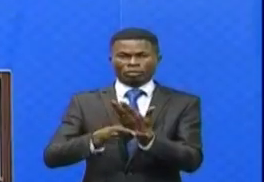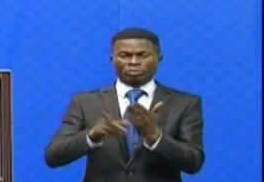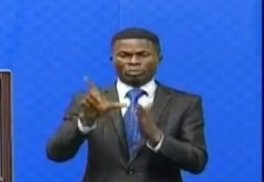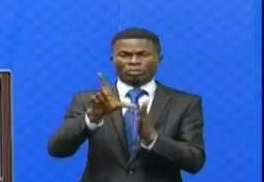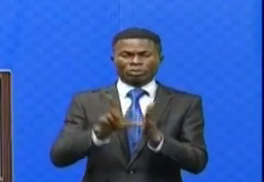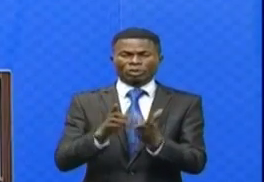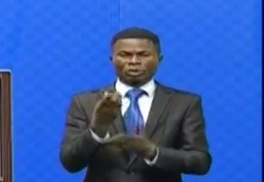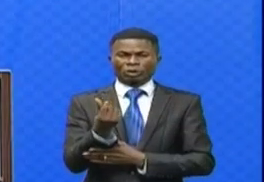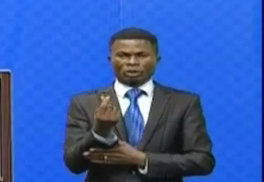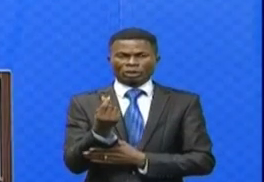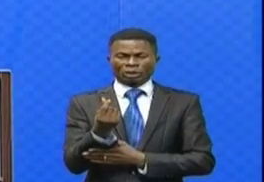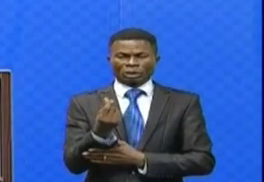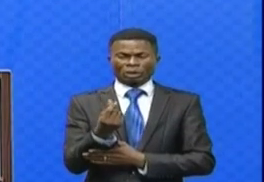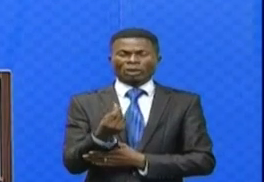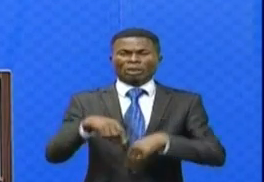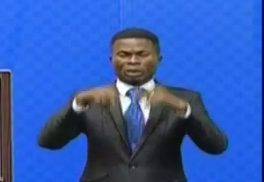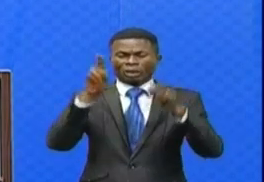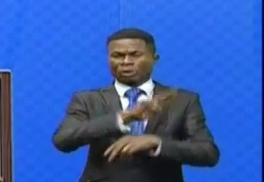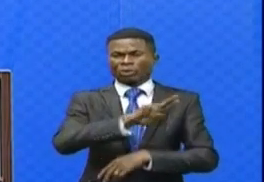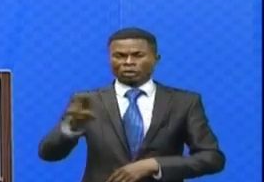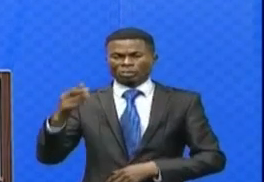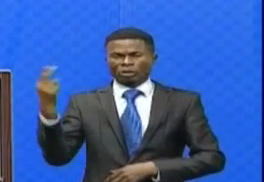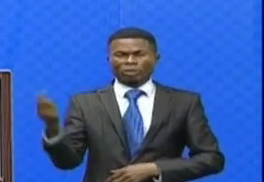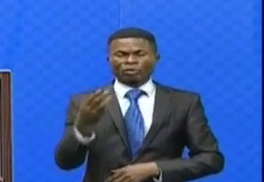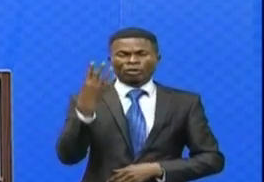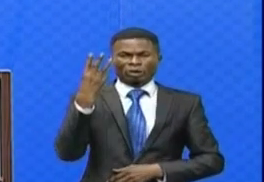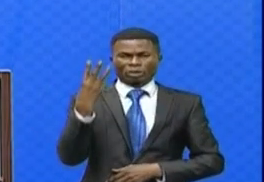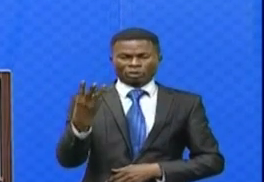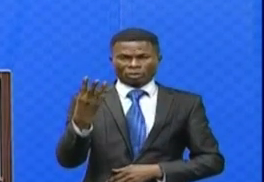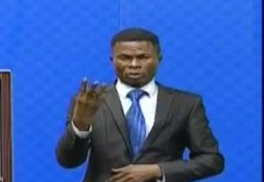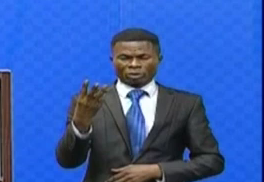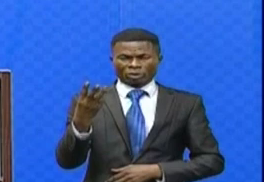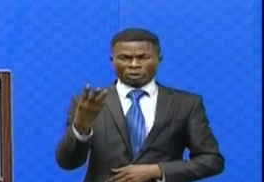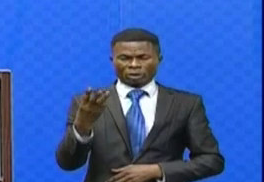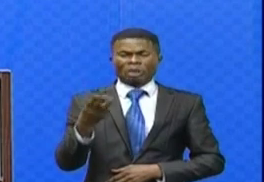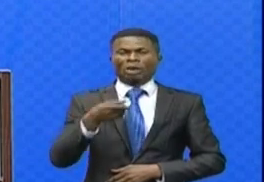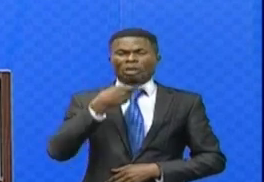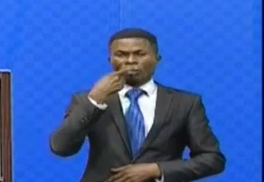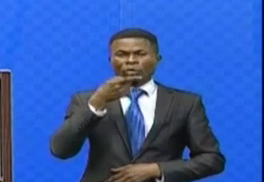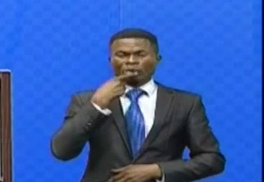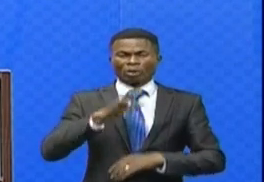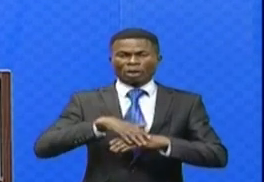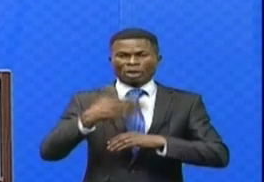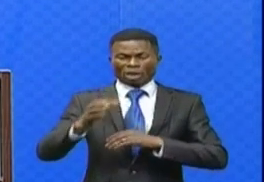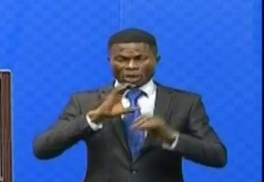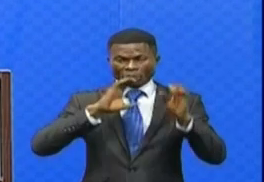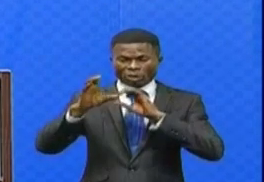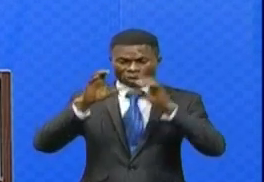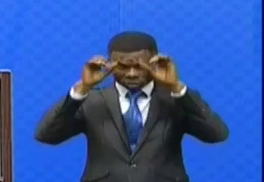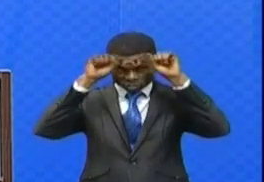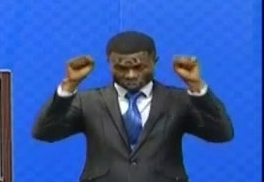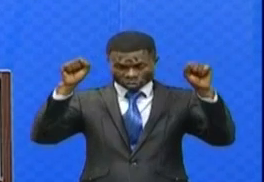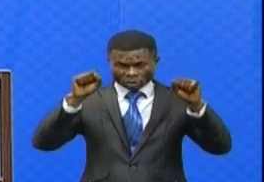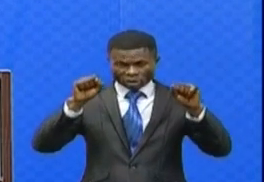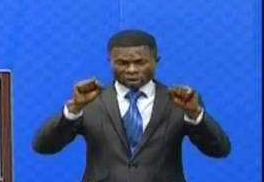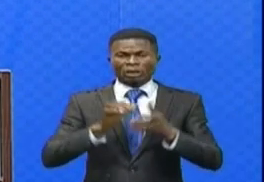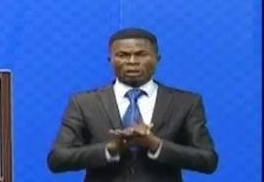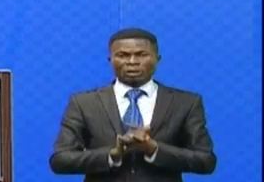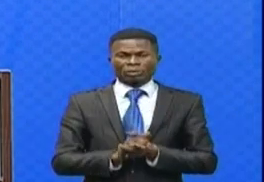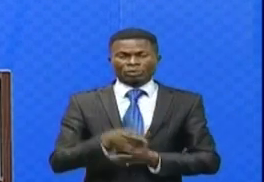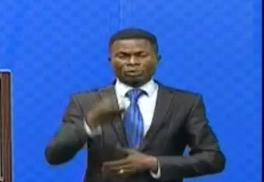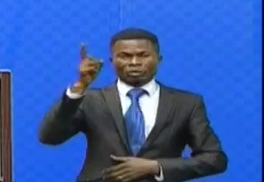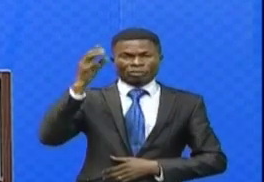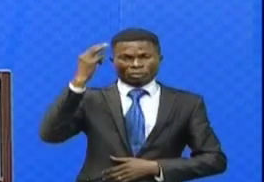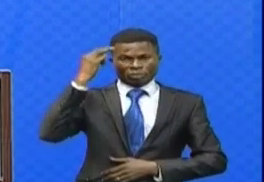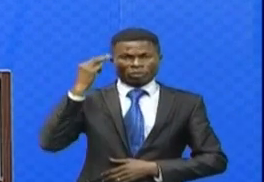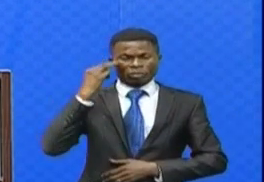pour l'exercice 2009 1,3 intervenant à la suite de la communication du président de la république le premier